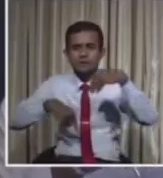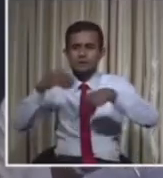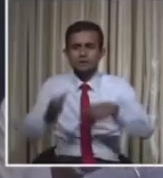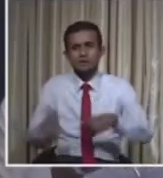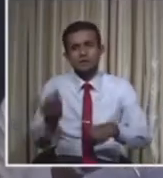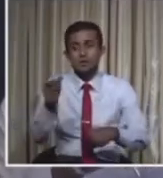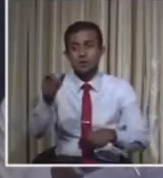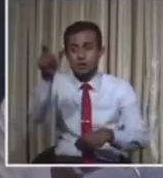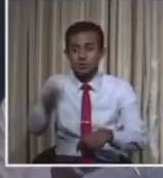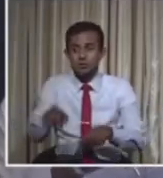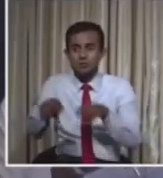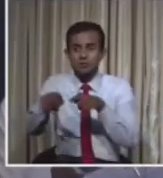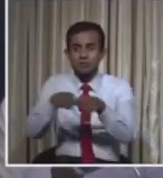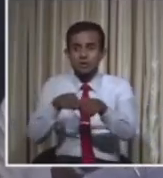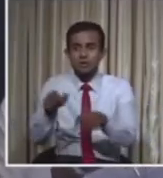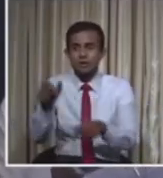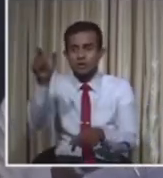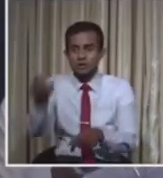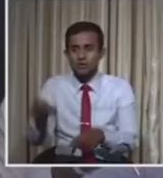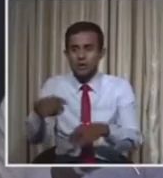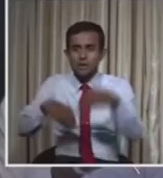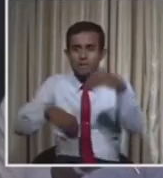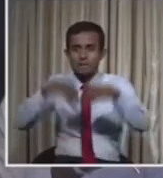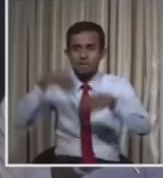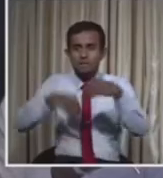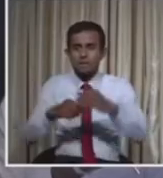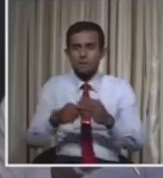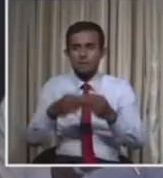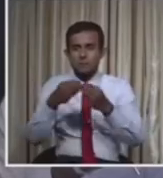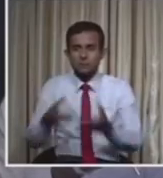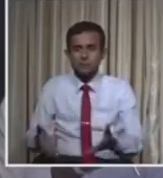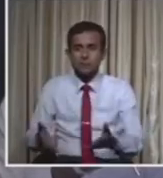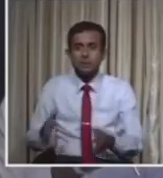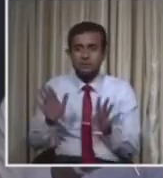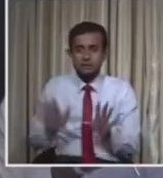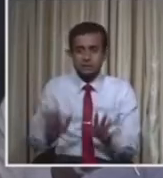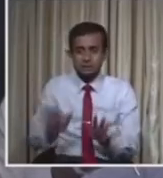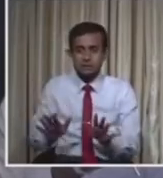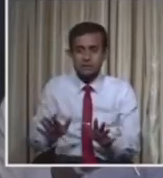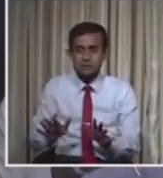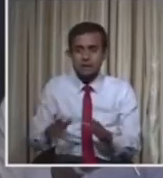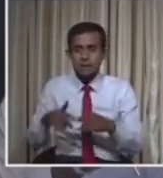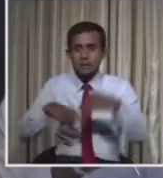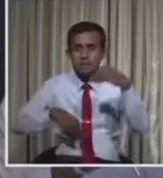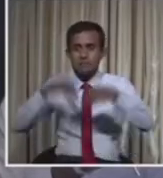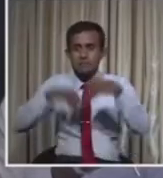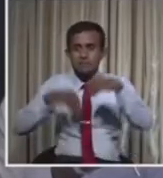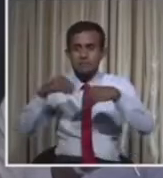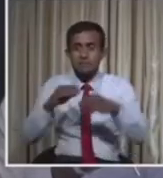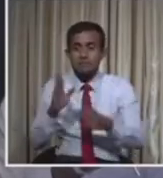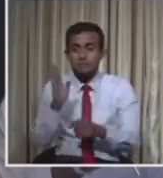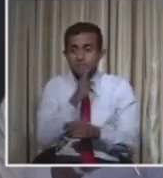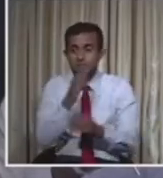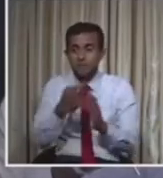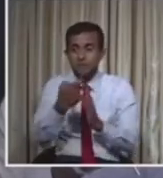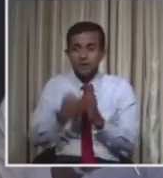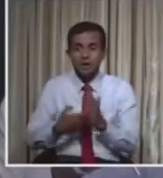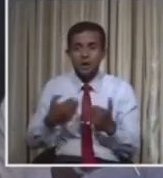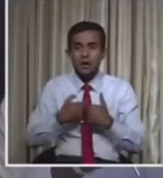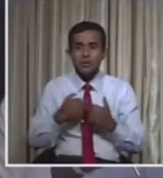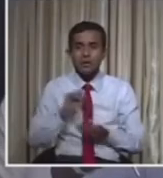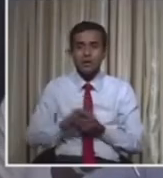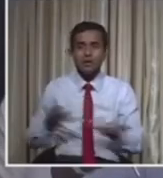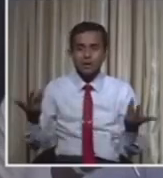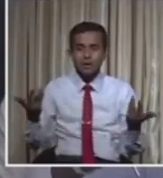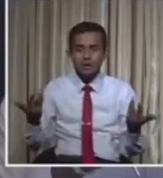තමුන්නාසලා වගේ තමුන්නාසලගේ දේශපාලනේ බංගකොලොත්භාවය තියාගෙන මැතිවරණ හංගන දේශපාලන න්‍යාය පත්‍රයක් අපි ළඟ